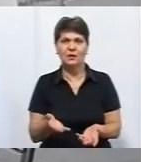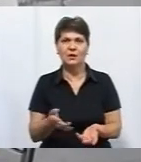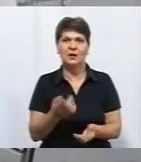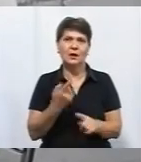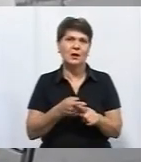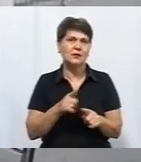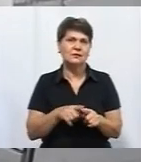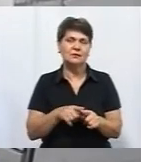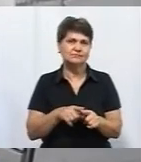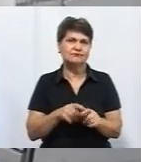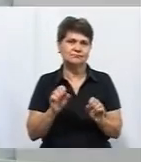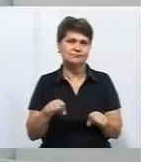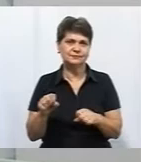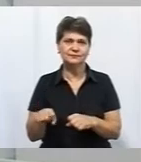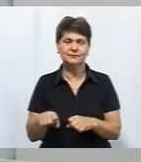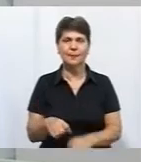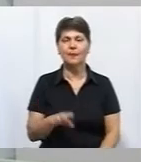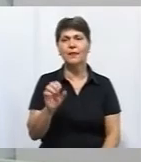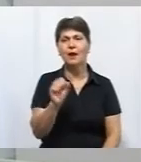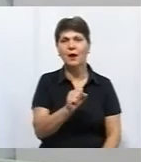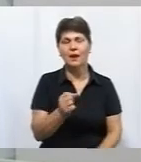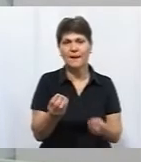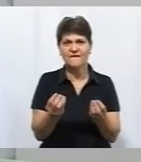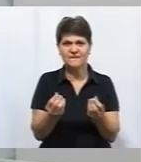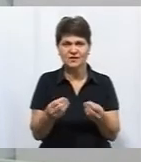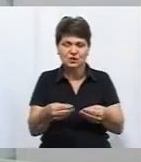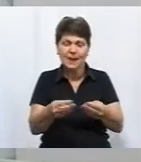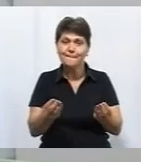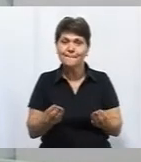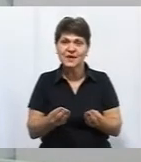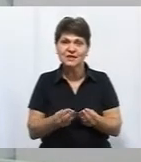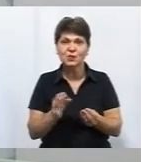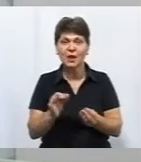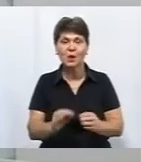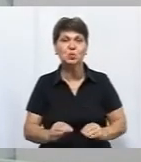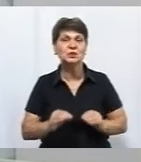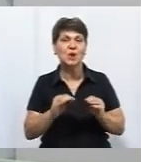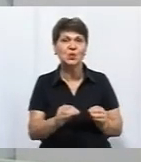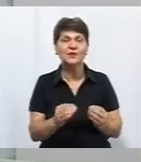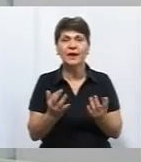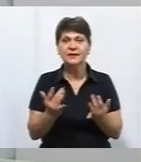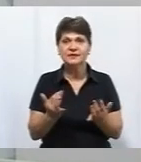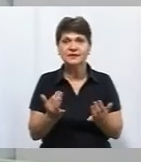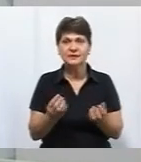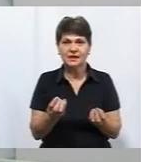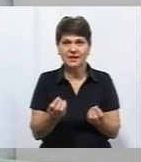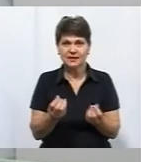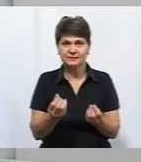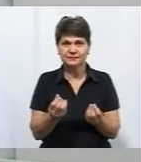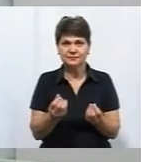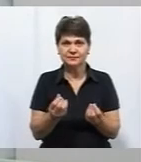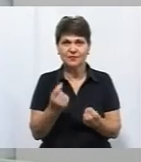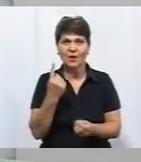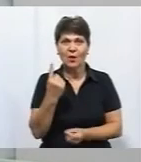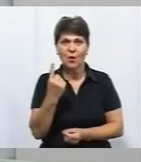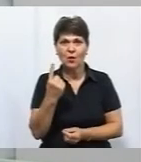нічого. Стосовно вартості мисочок і взагалі їхнього встановлення, скільки собі вартість